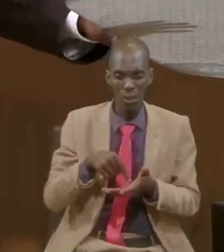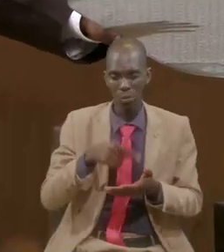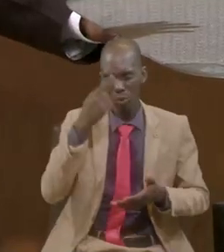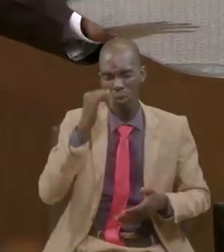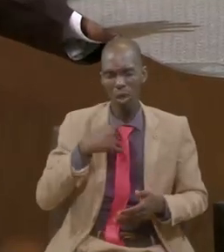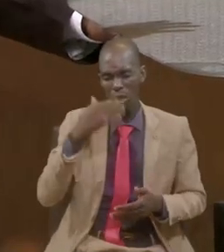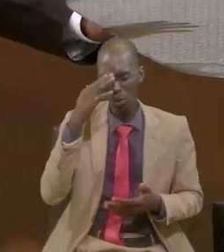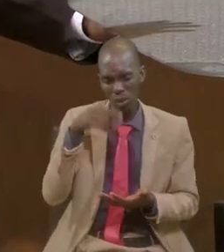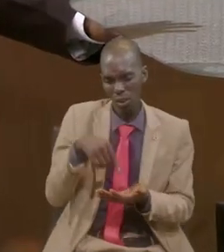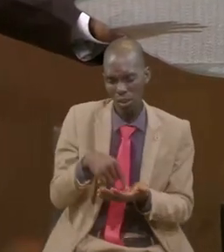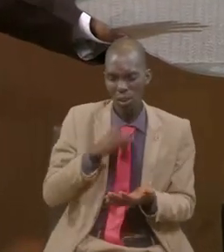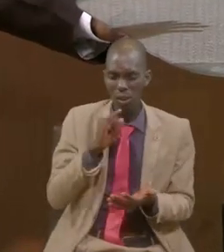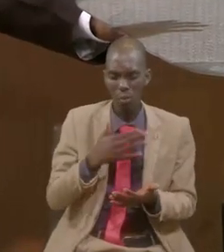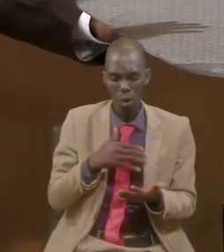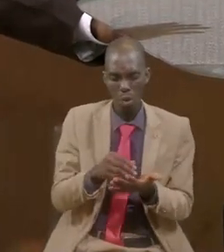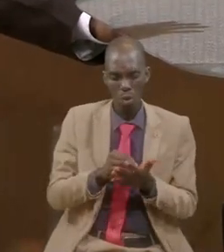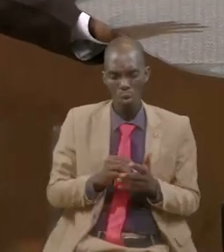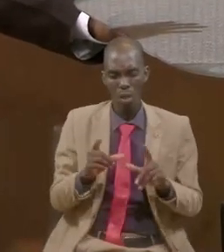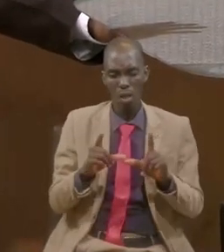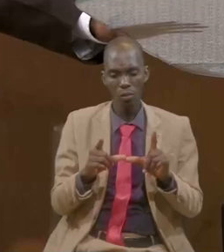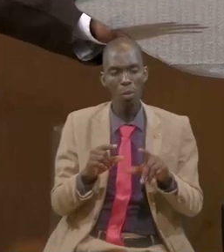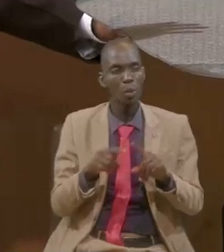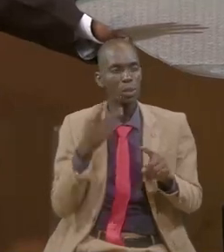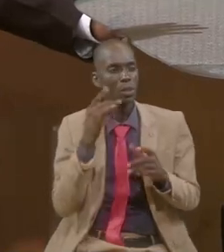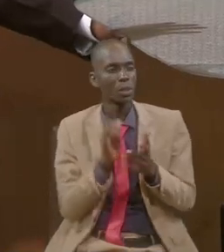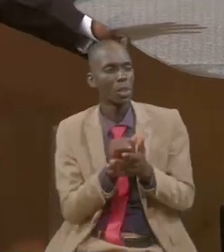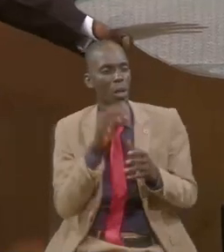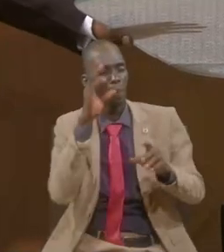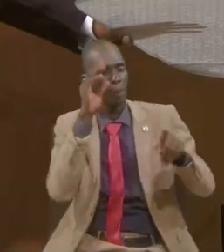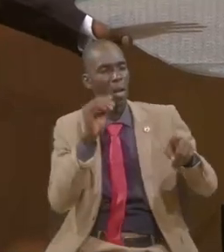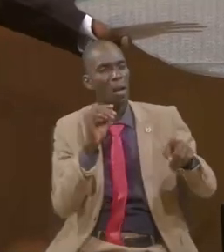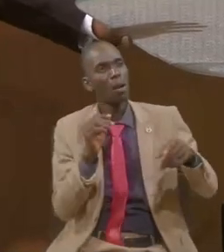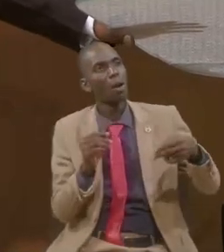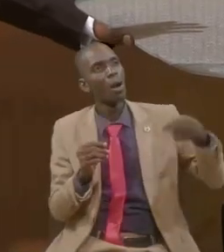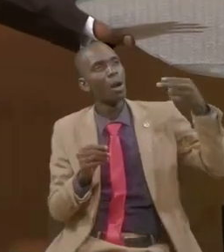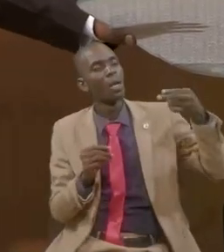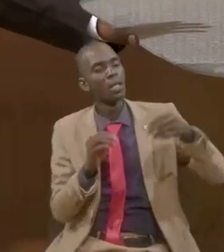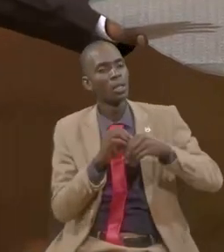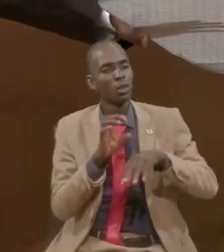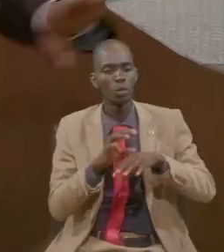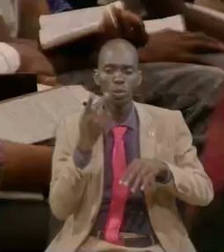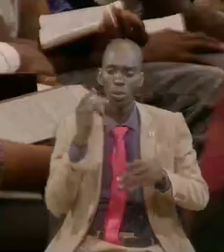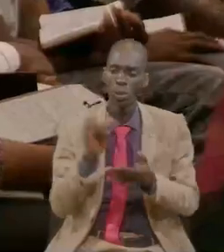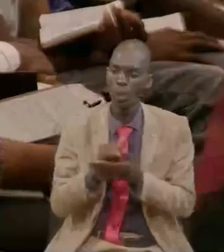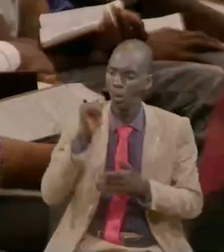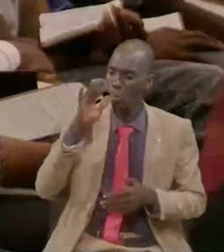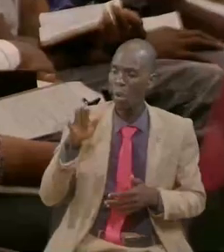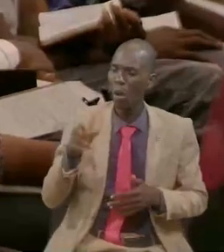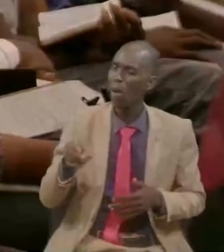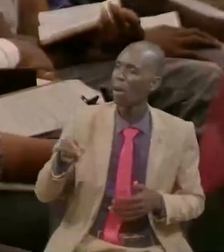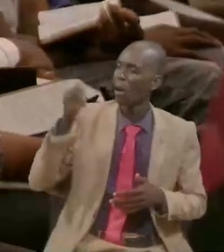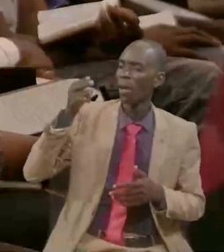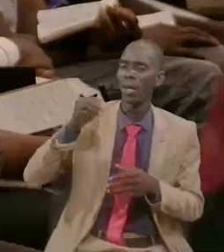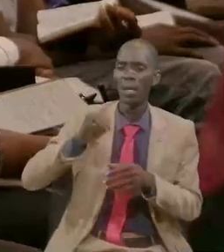voici mon niveau. Mais l'homme là, très élevé comme ça, dans l'Église, son niveau, la femme là, au